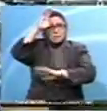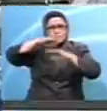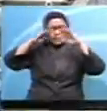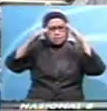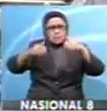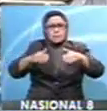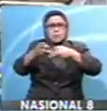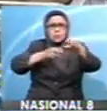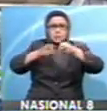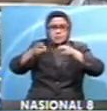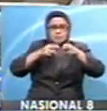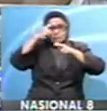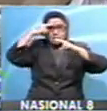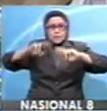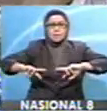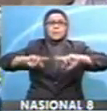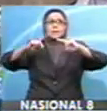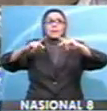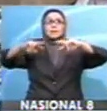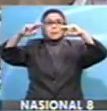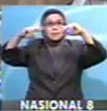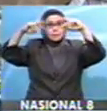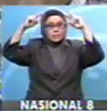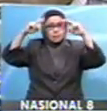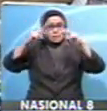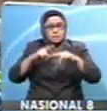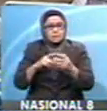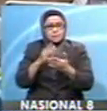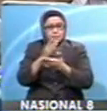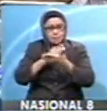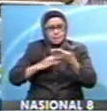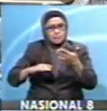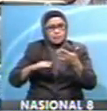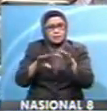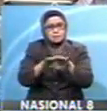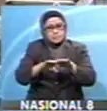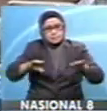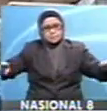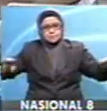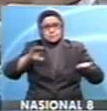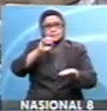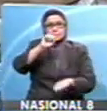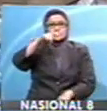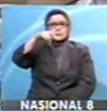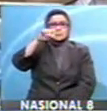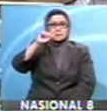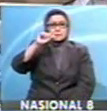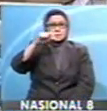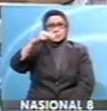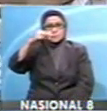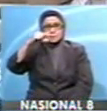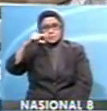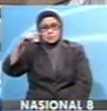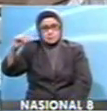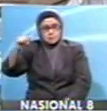naik taraf kita punya pangkalan di sepangar until the spangar